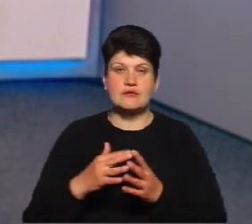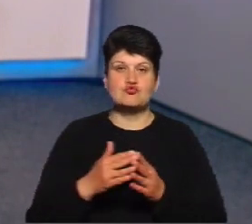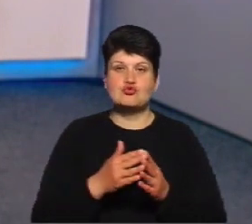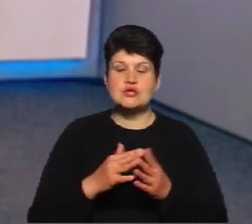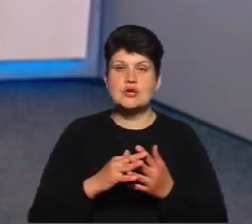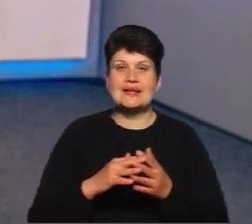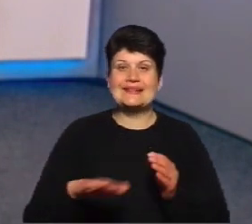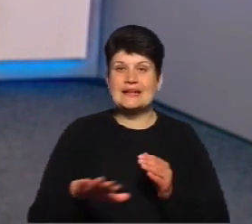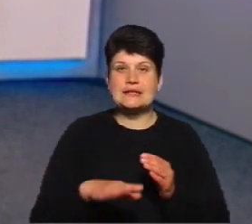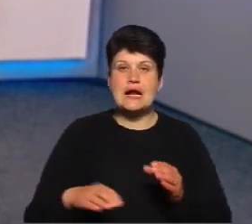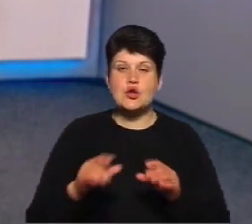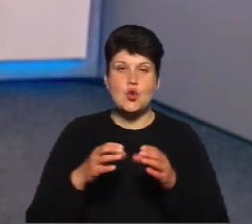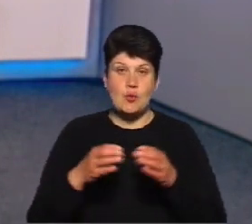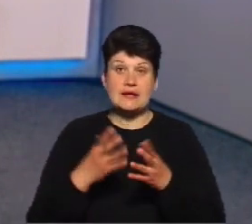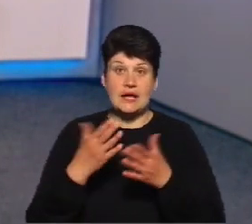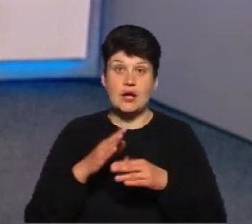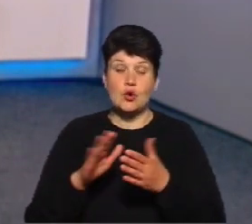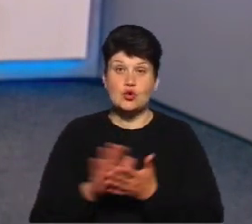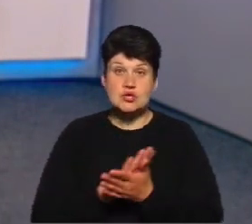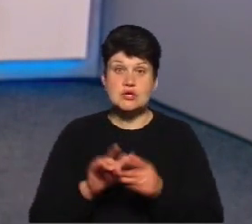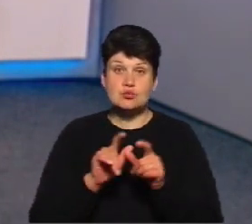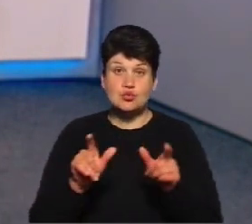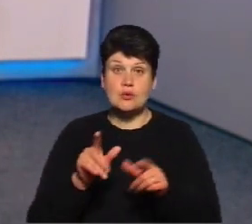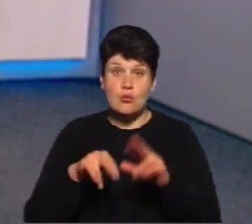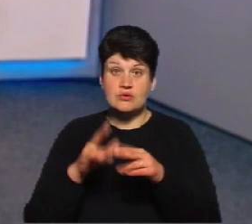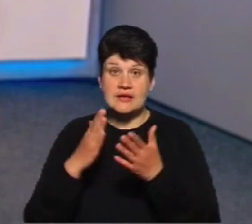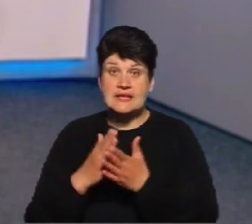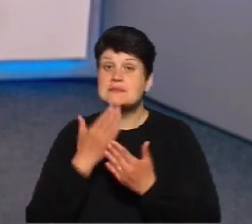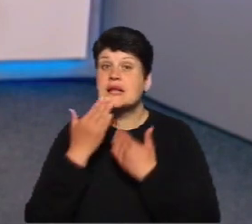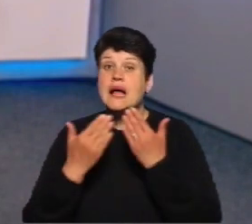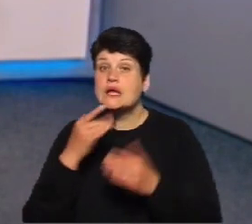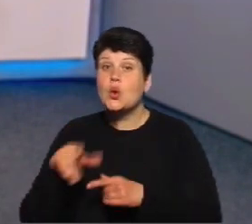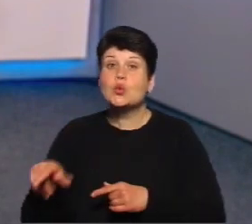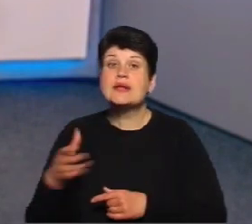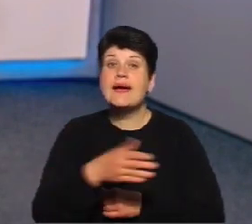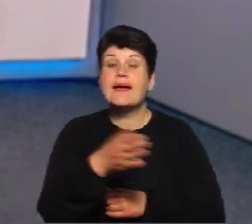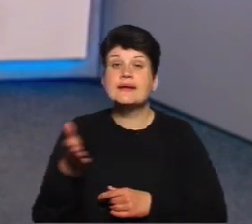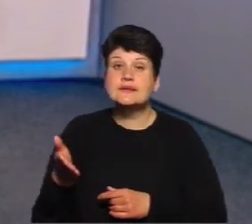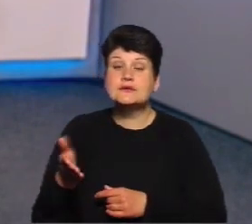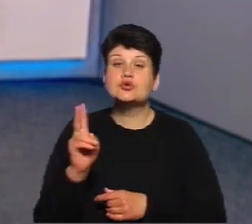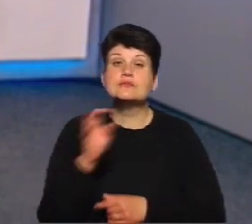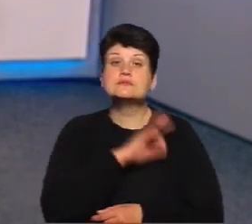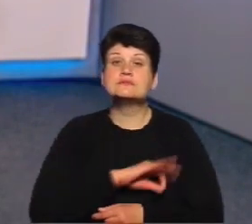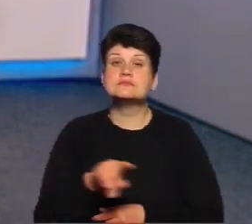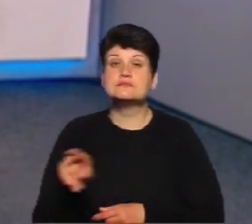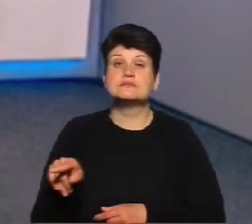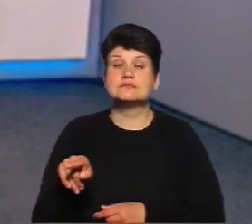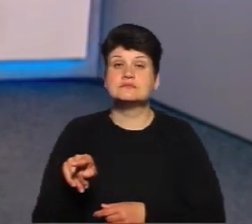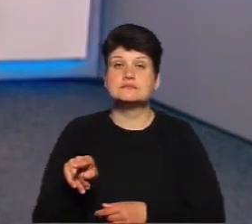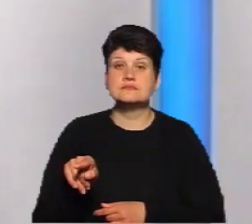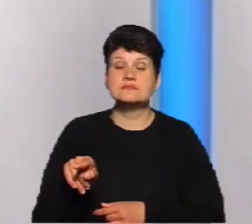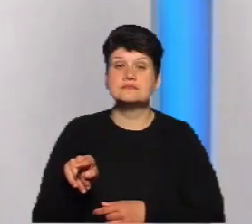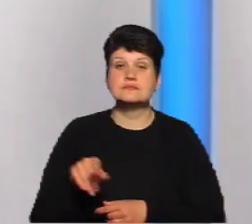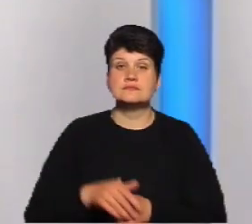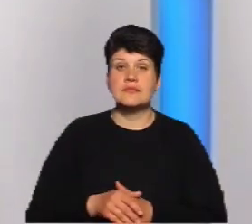такі очисні збудовані, і просто спитатися в людей, які експлуатують ці об'єкти. А